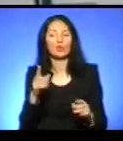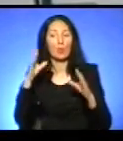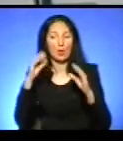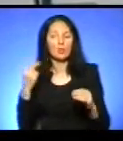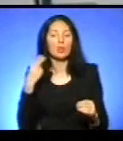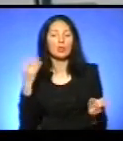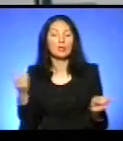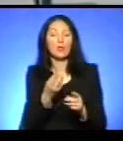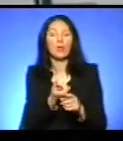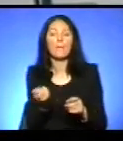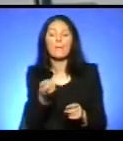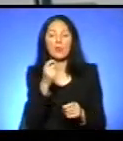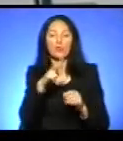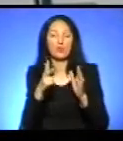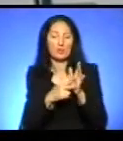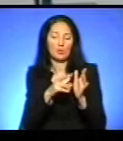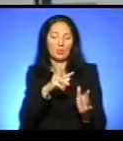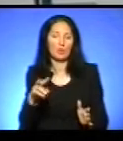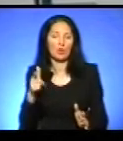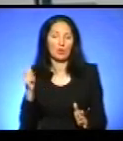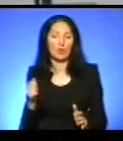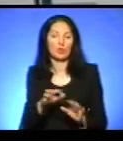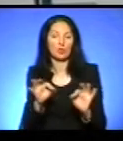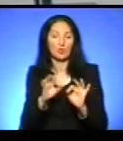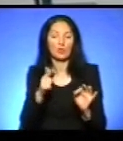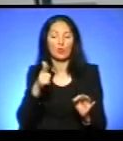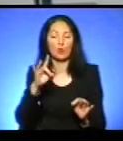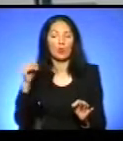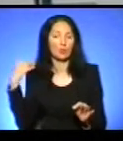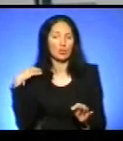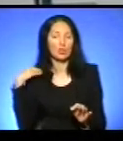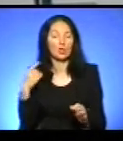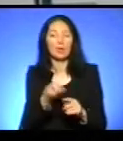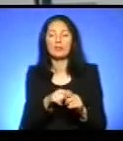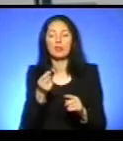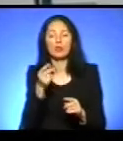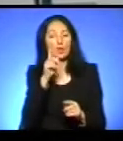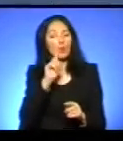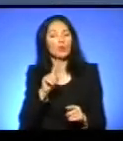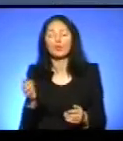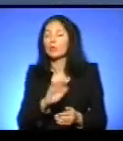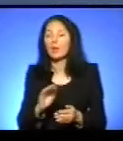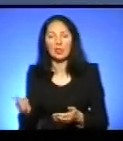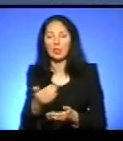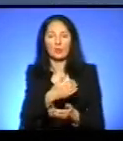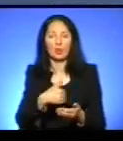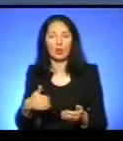18 мільйонів гривень, розповів нам Віталій Грубенюк. Цих грошей поки не назбирали.